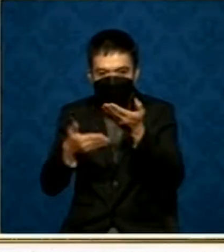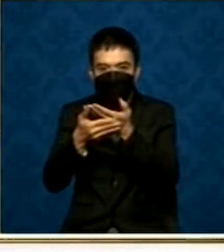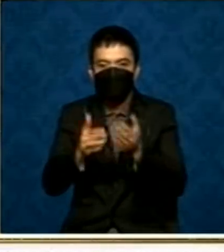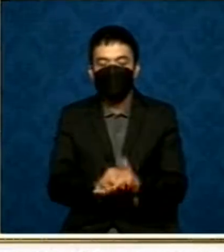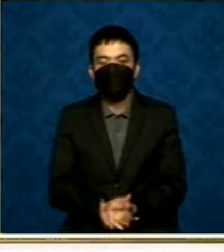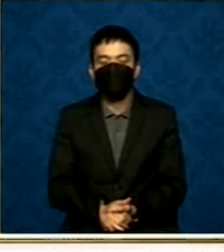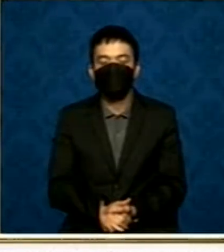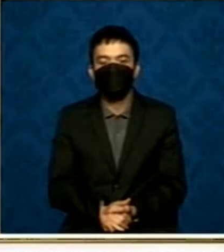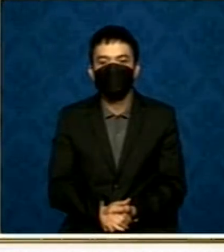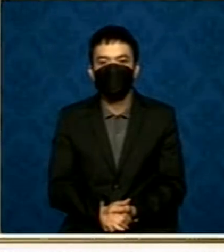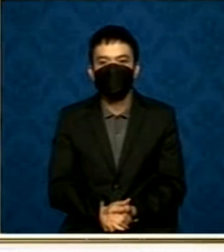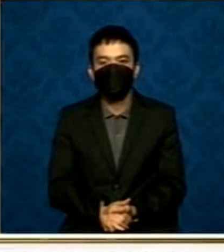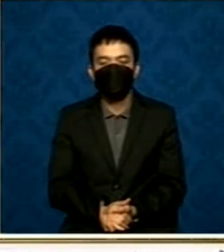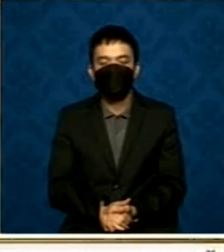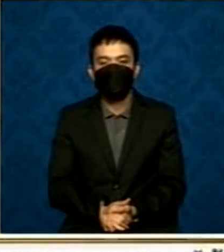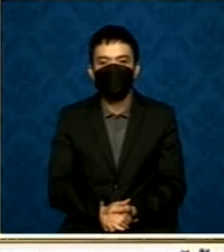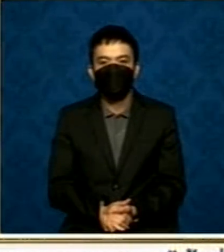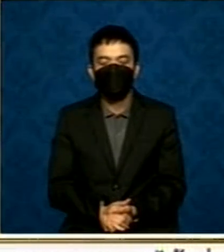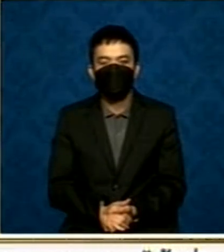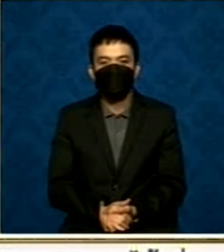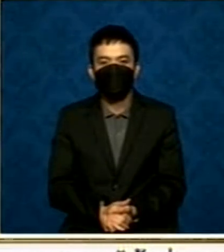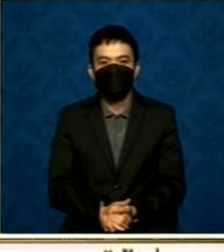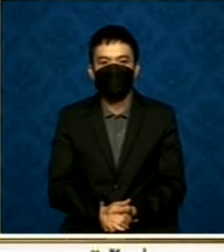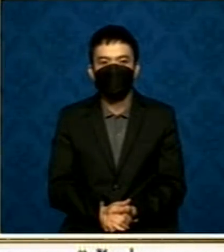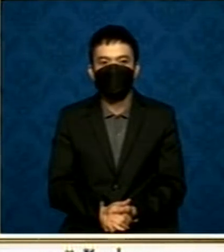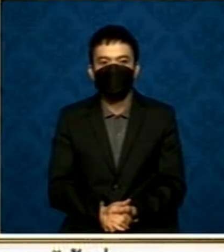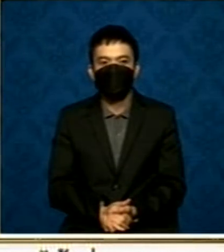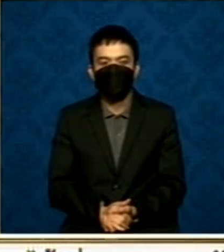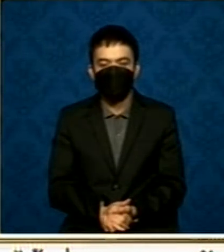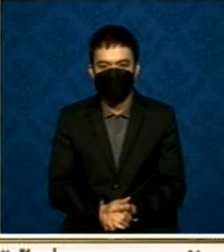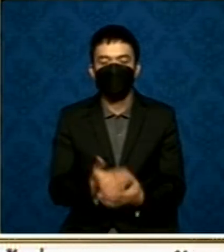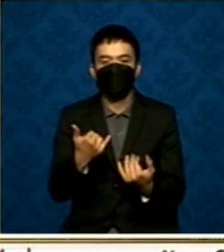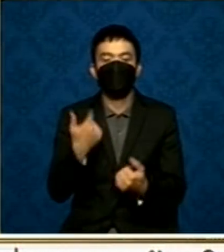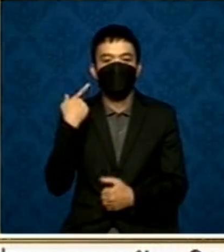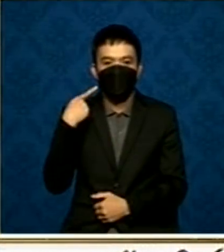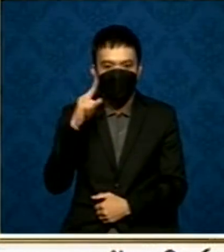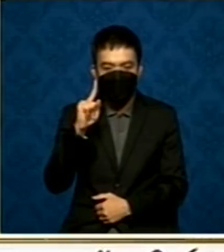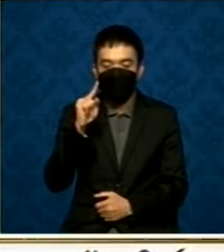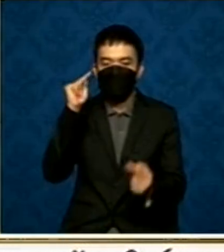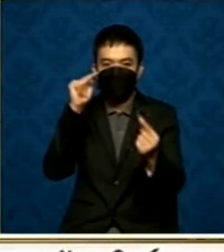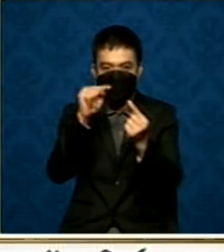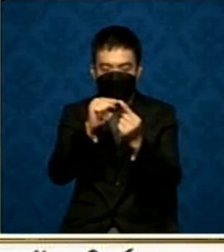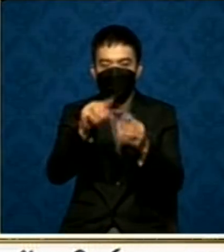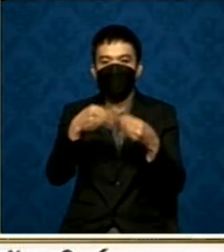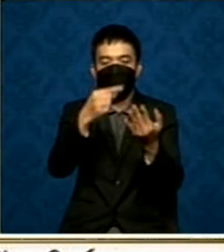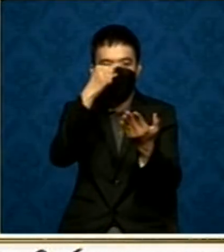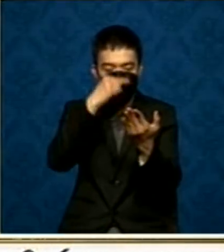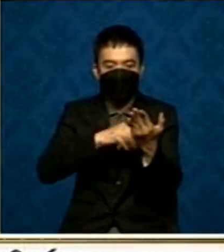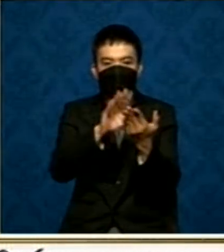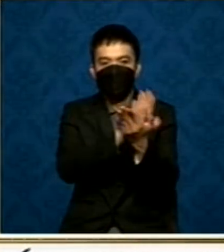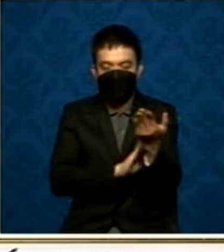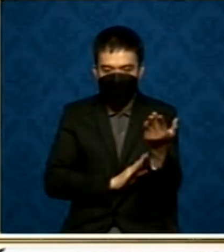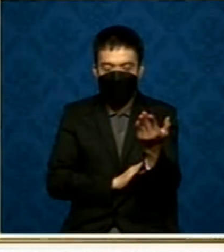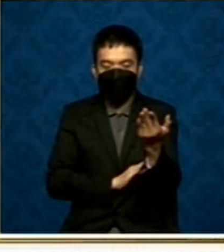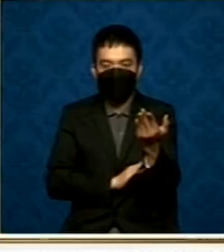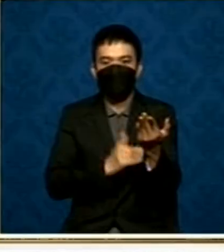งสองสิ่ง เป็นเรื่องสอดครองกผลประโชประเทศชตอย่ยิ่งท่านคง